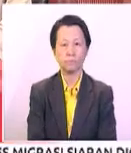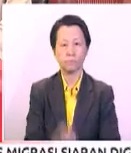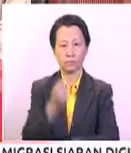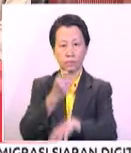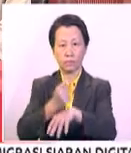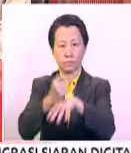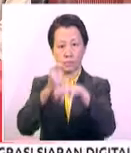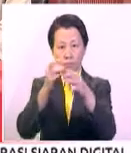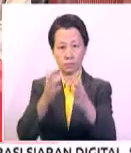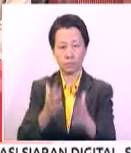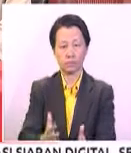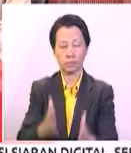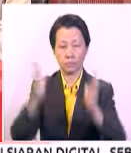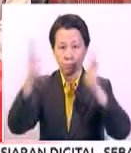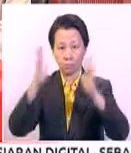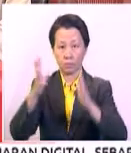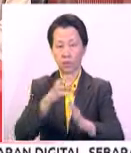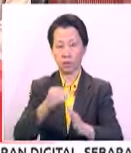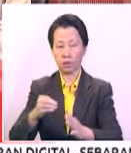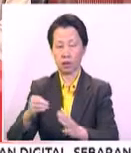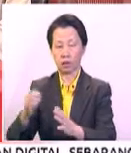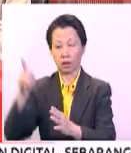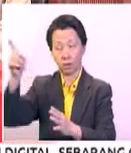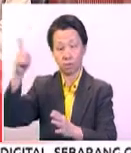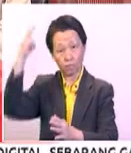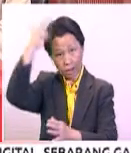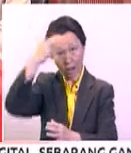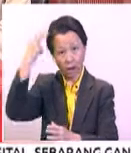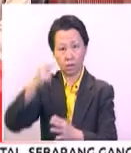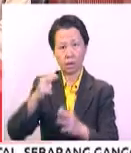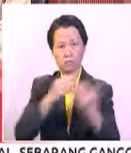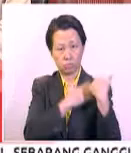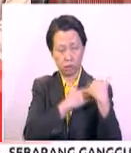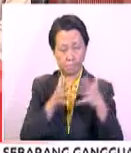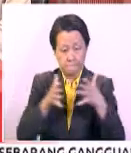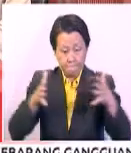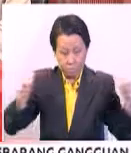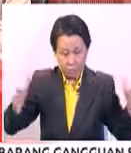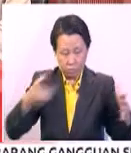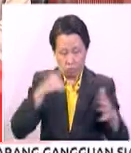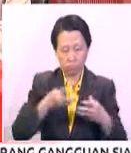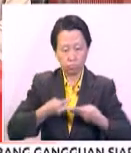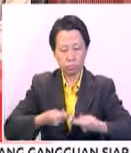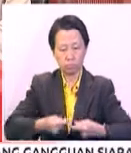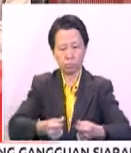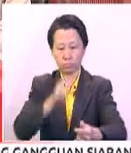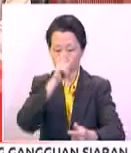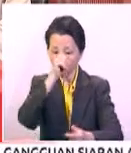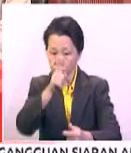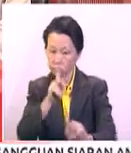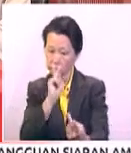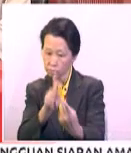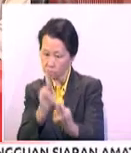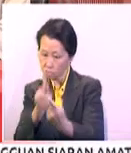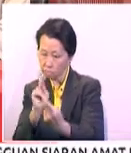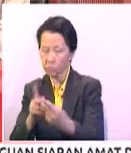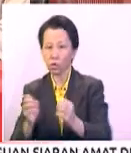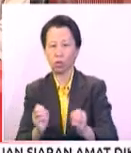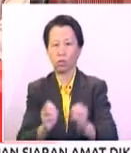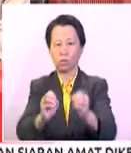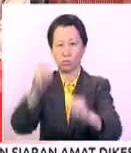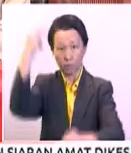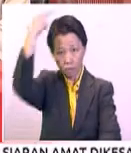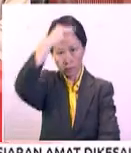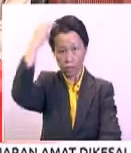Petugas di tanah air dan tanah suci memainkan peranan yang sangat besar dalam memastikan kelancaran dan kesempurnaan operasi